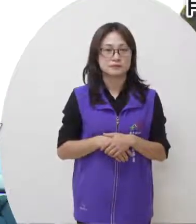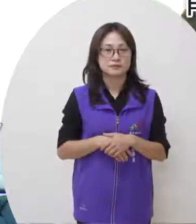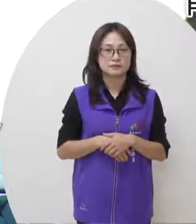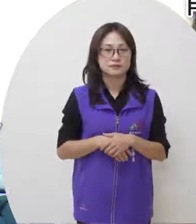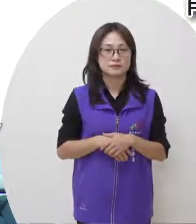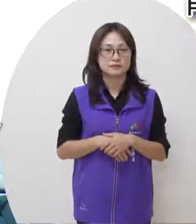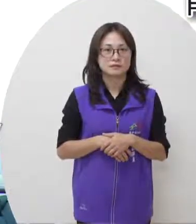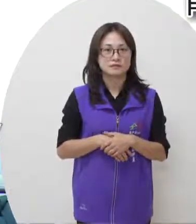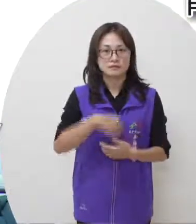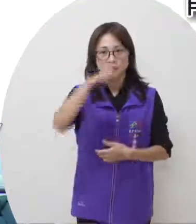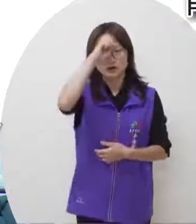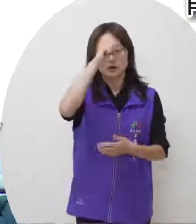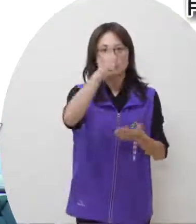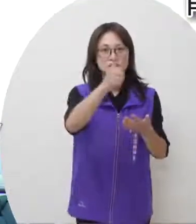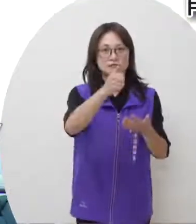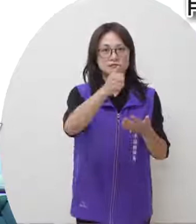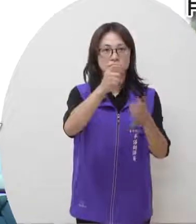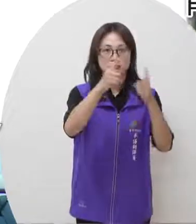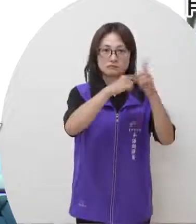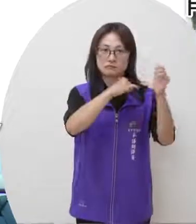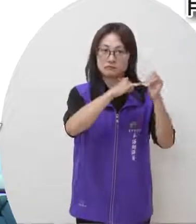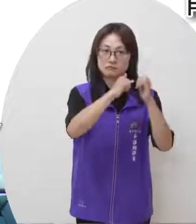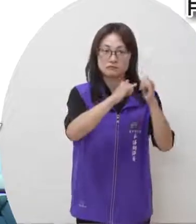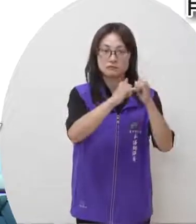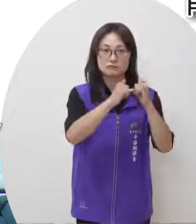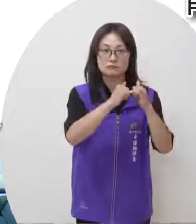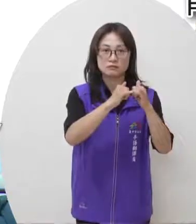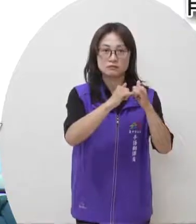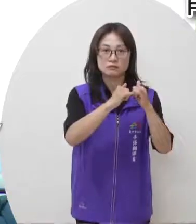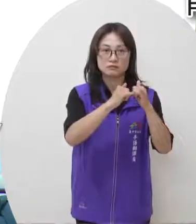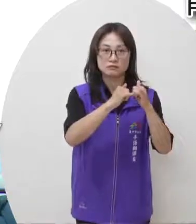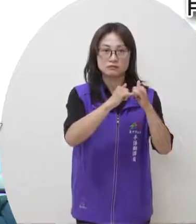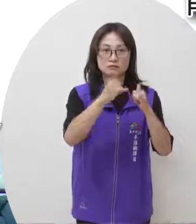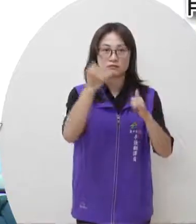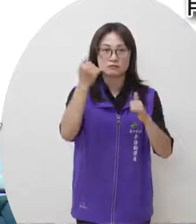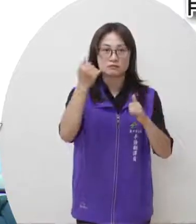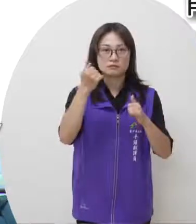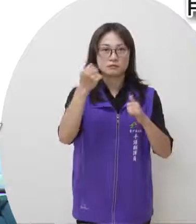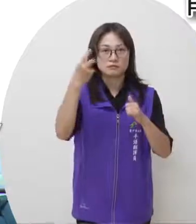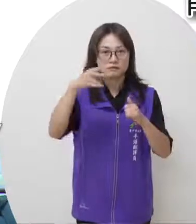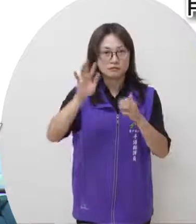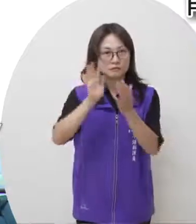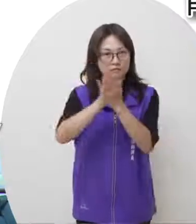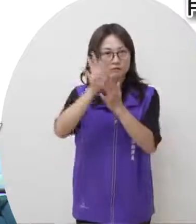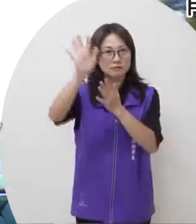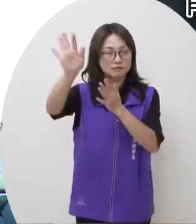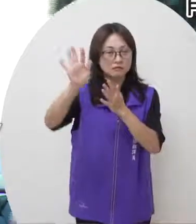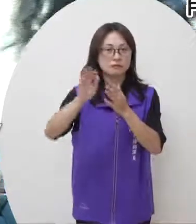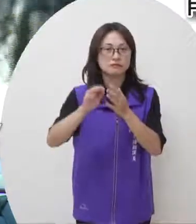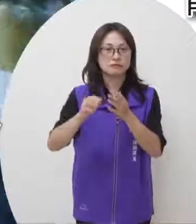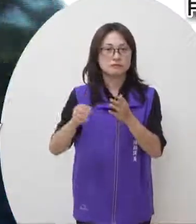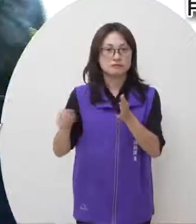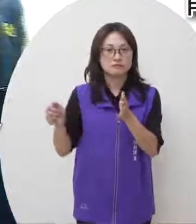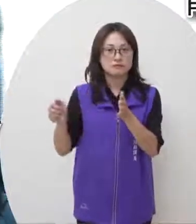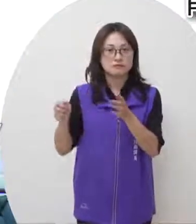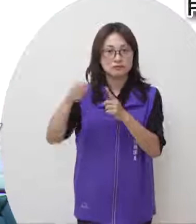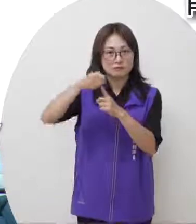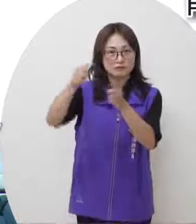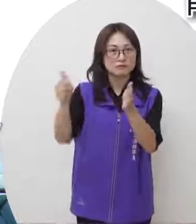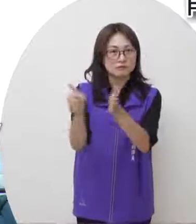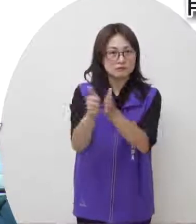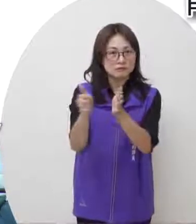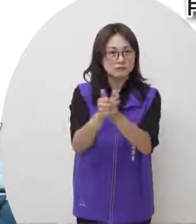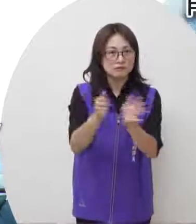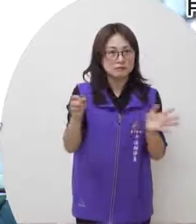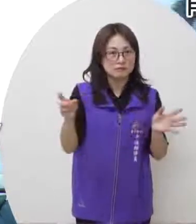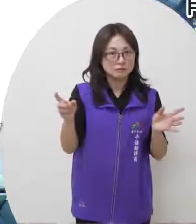众怎么把市民跟未来搭车这件事情要勾稽在一起，所以市民就可能要做一个简单的绑卡动作，